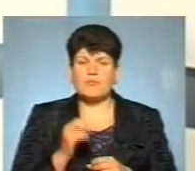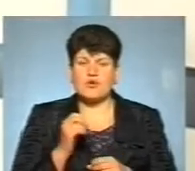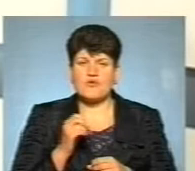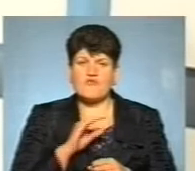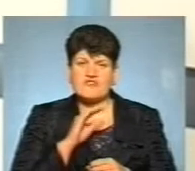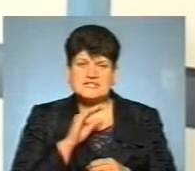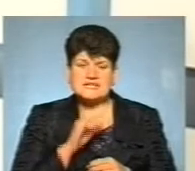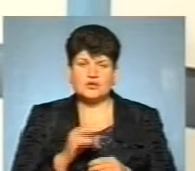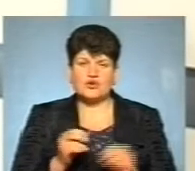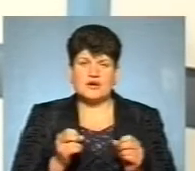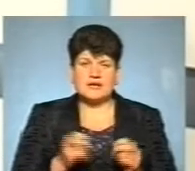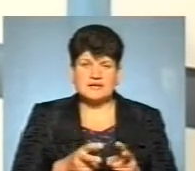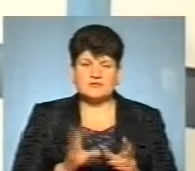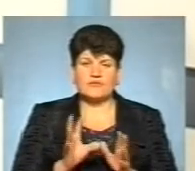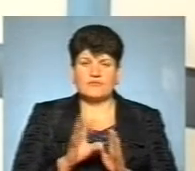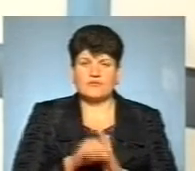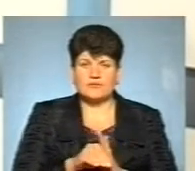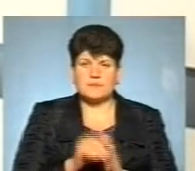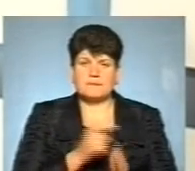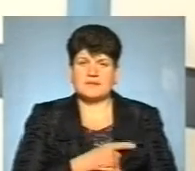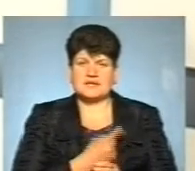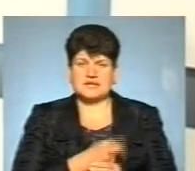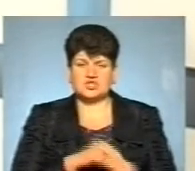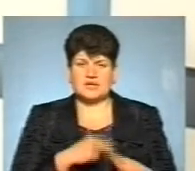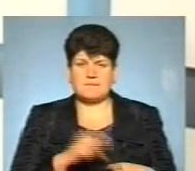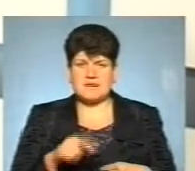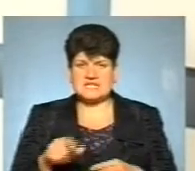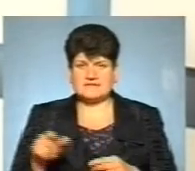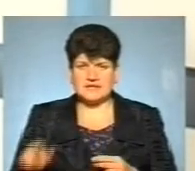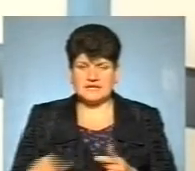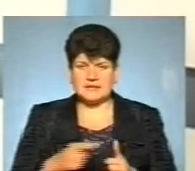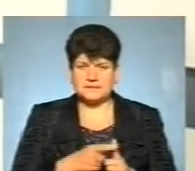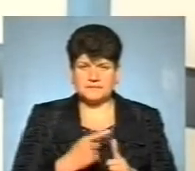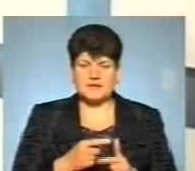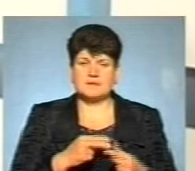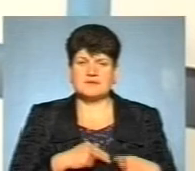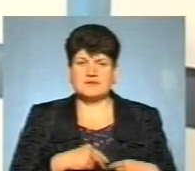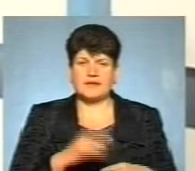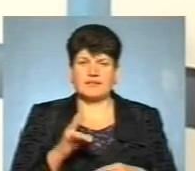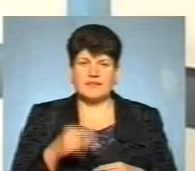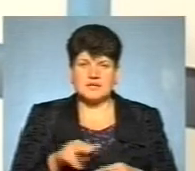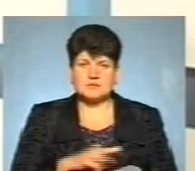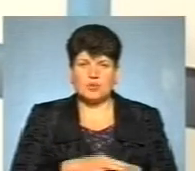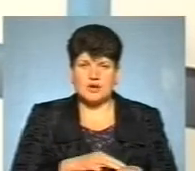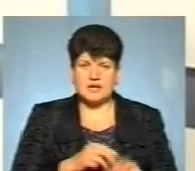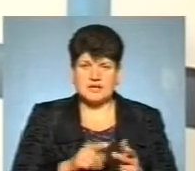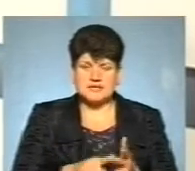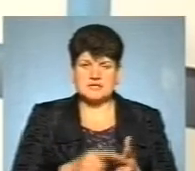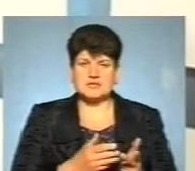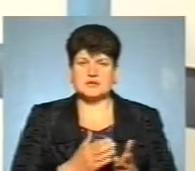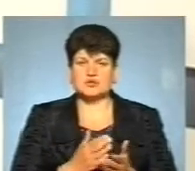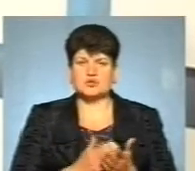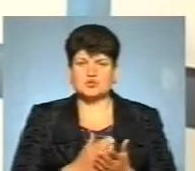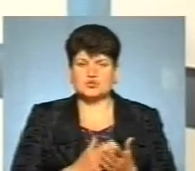наказ міністерства відносить медичних працівників, працівників Нацполіції, службовців